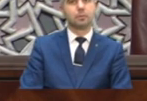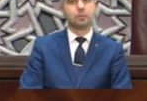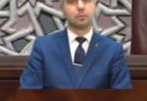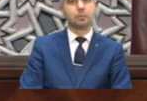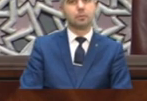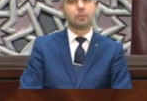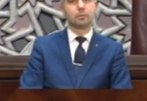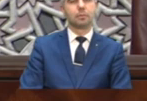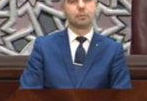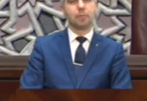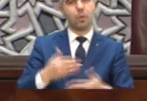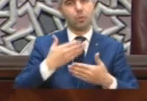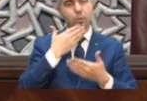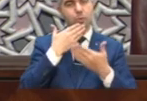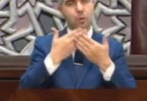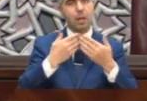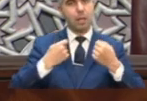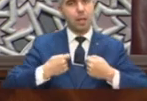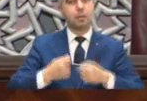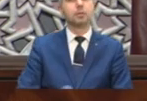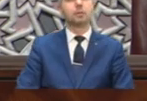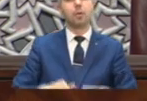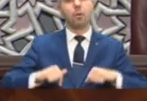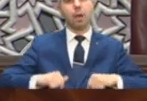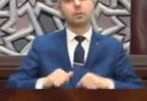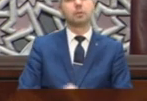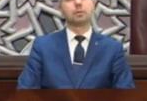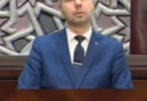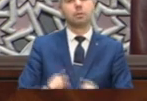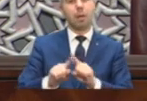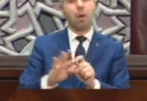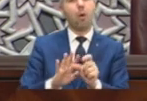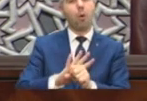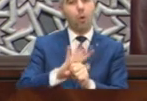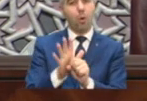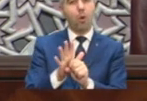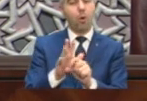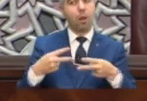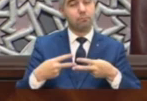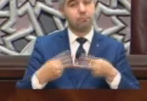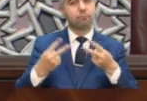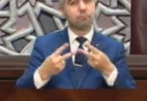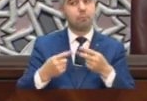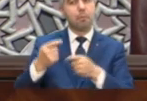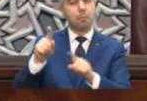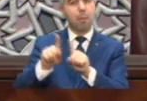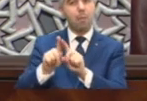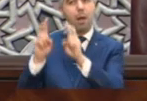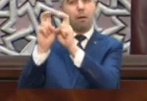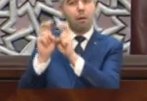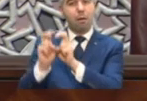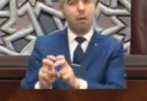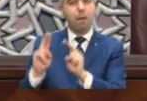ده السيد نائب المحترم. سيدة الرئيسة. سيد الوزير، خلف جائحة فيروس كورونا أزمة اقتصادية عالمية